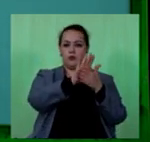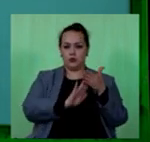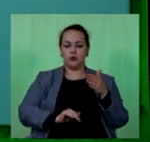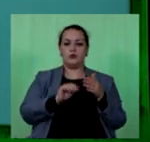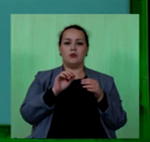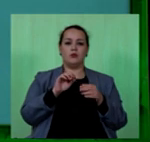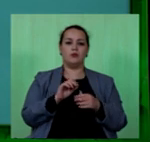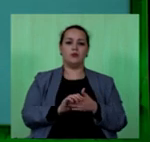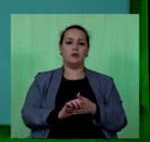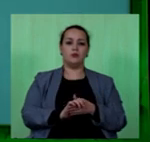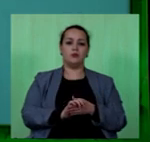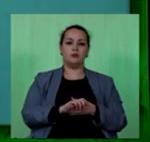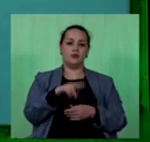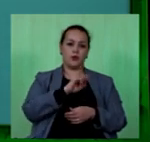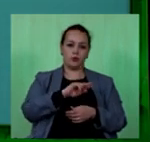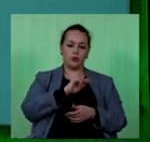работу и